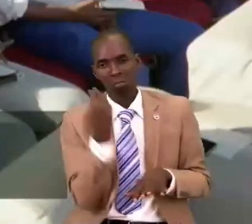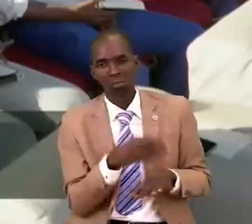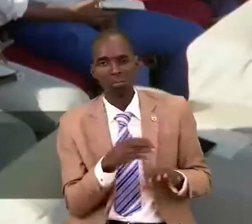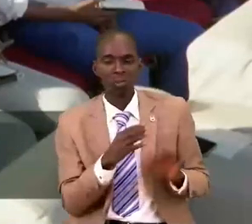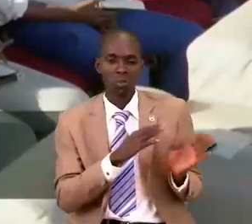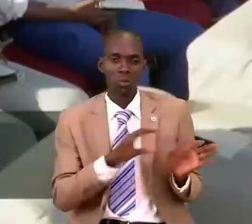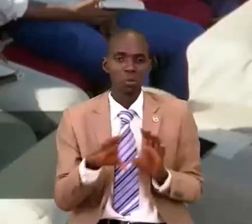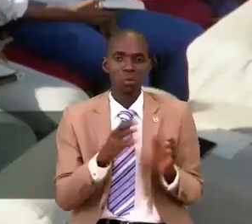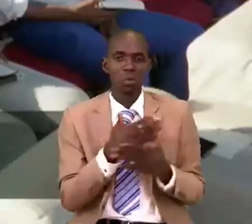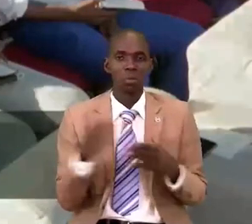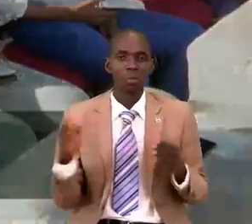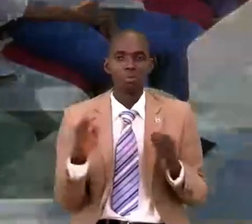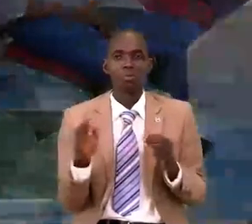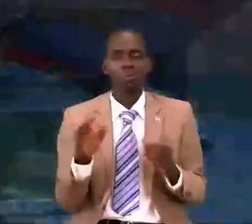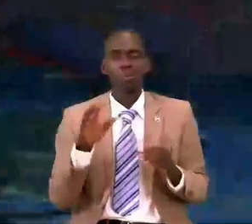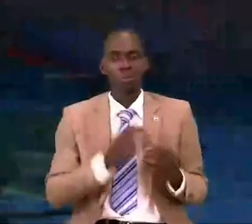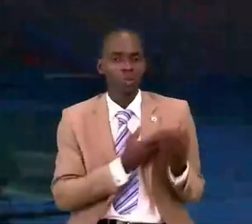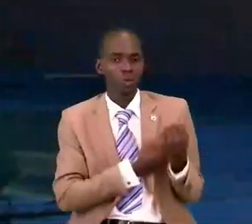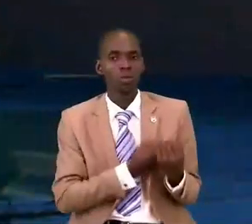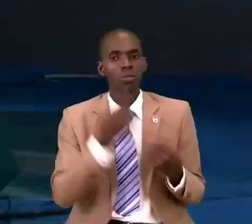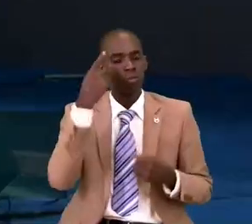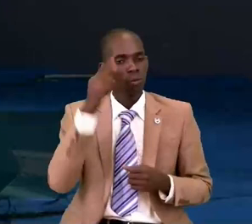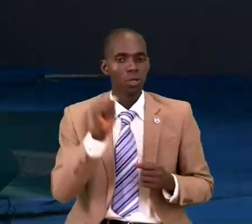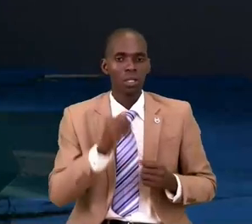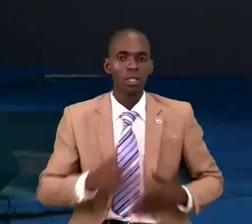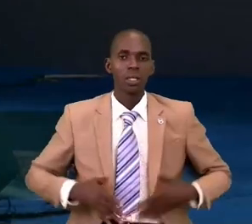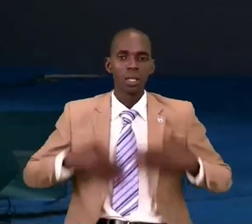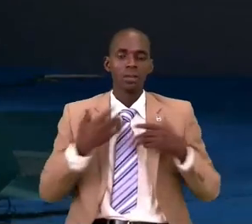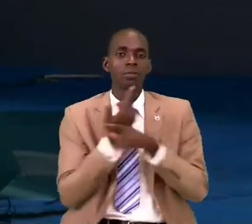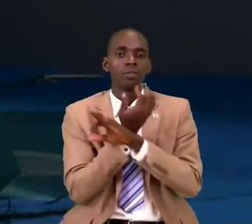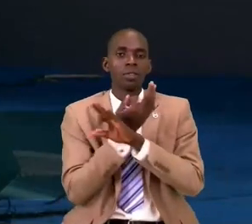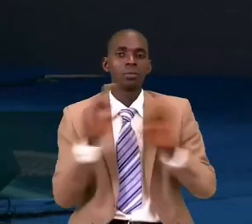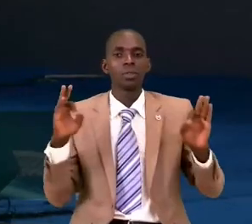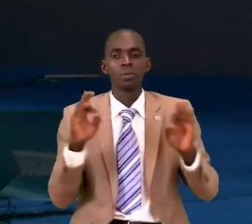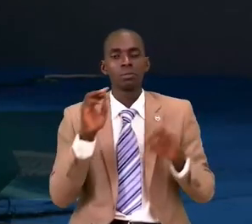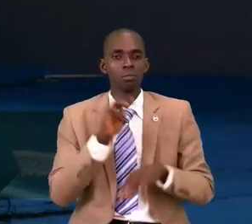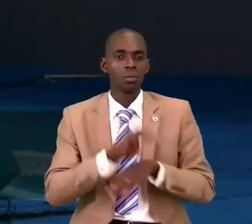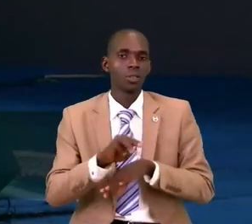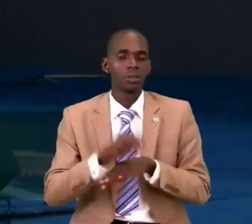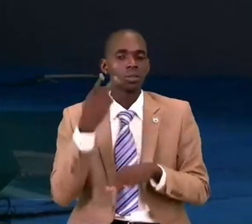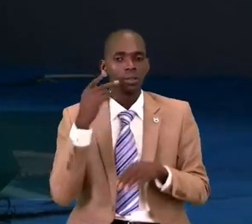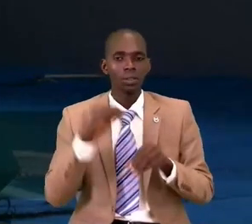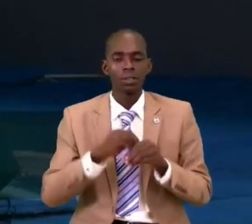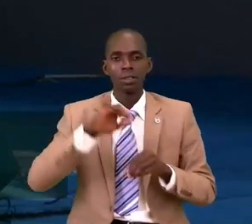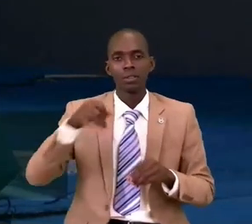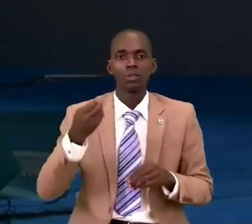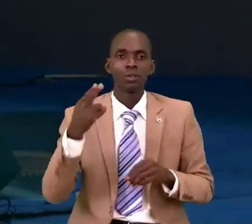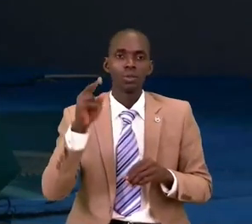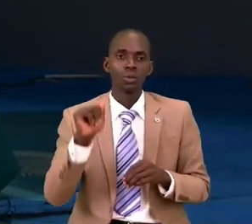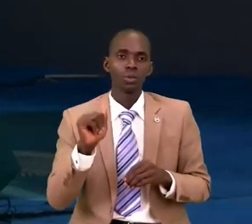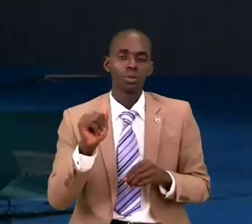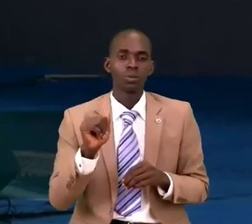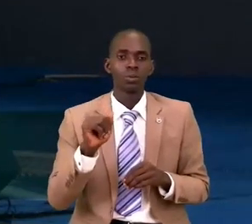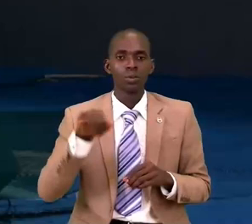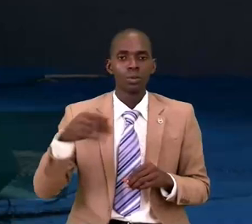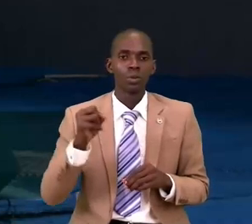Dans le chapitre 1, verset 6, fortifie-toi et prends courage, car